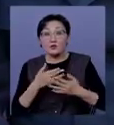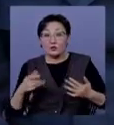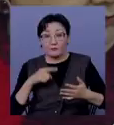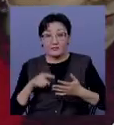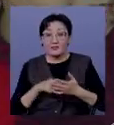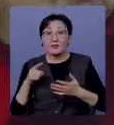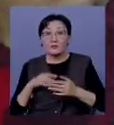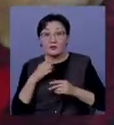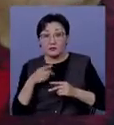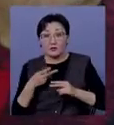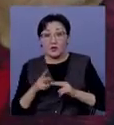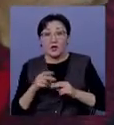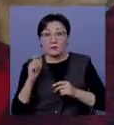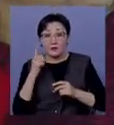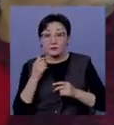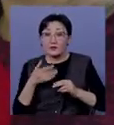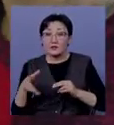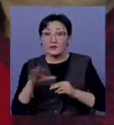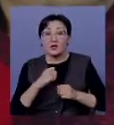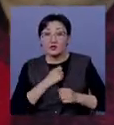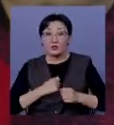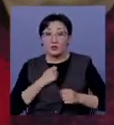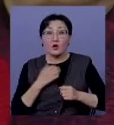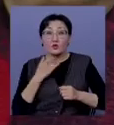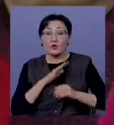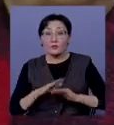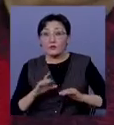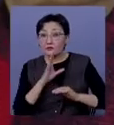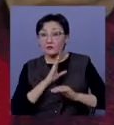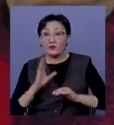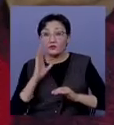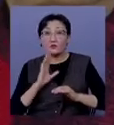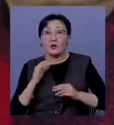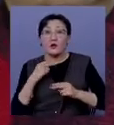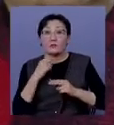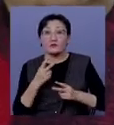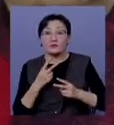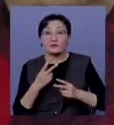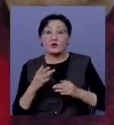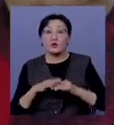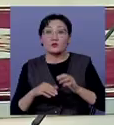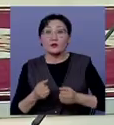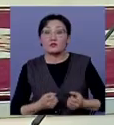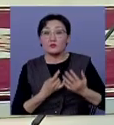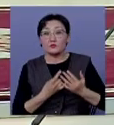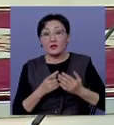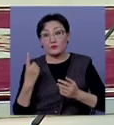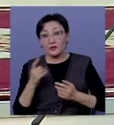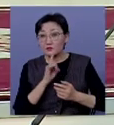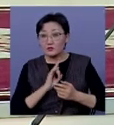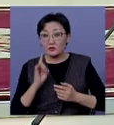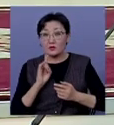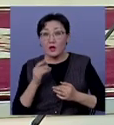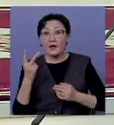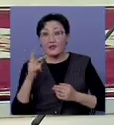мәселемен келген. Етегі жасқа толып әбден ашынған көп балалы ана көптің көңілін өзіне аударды. Қолына сәбиін құшақтаған жалғызбасты келіншек